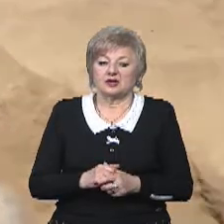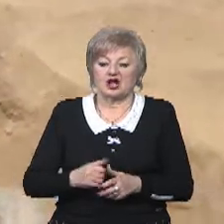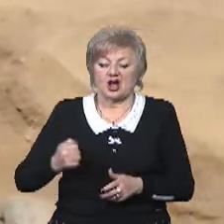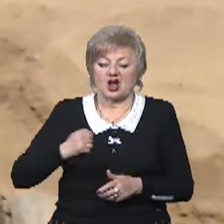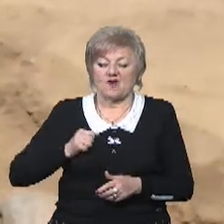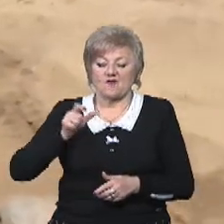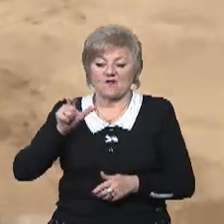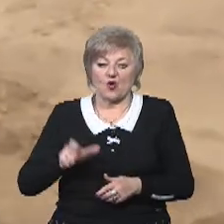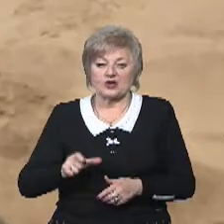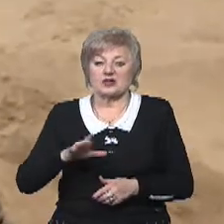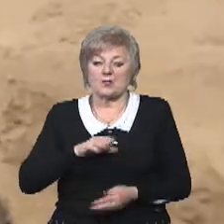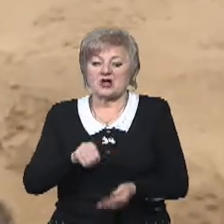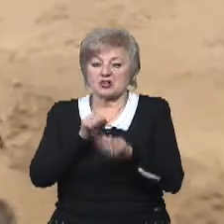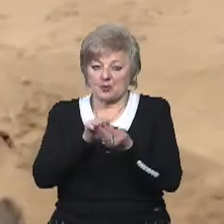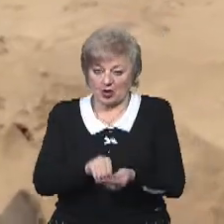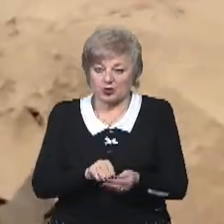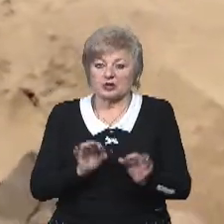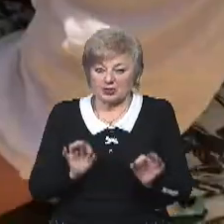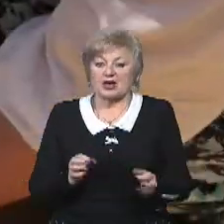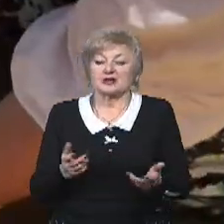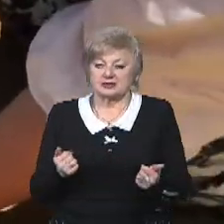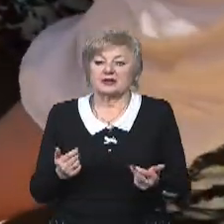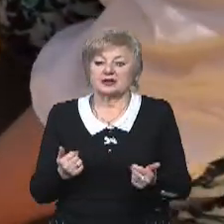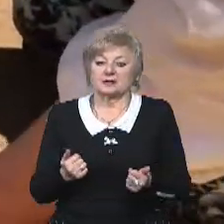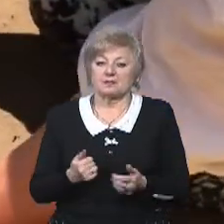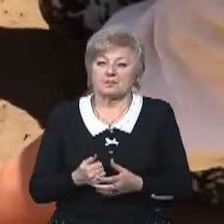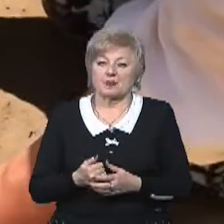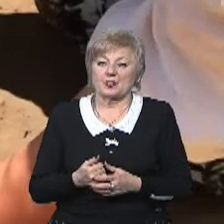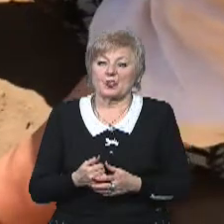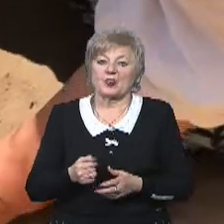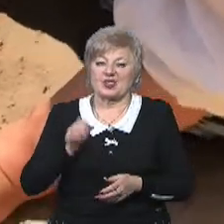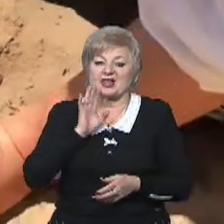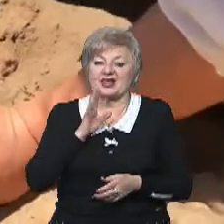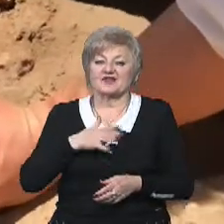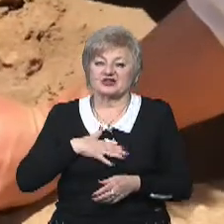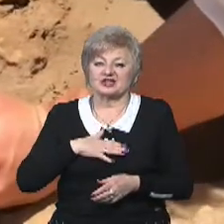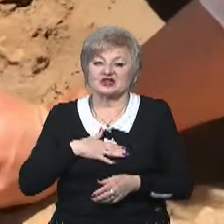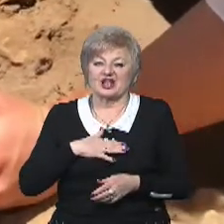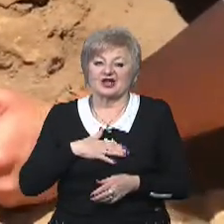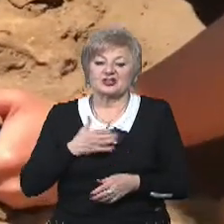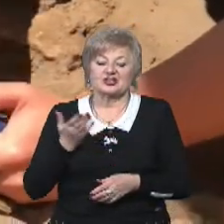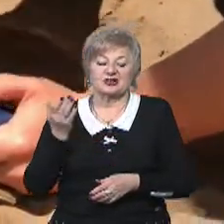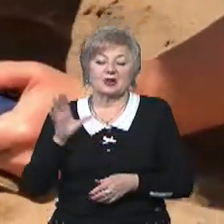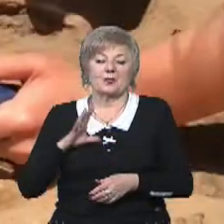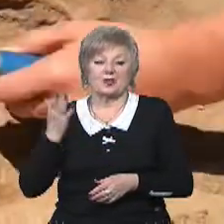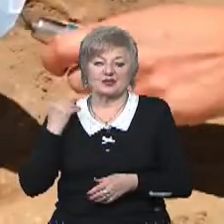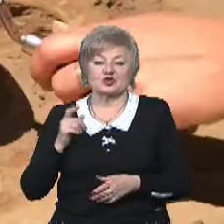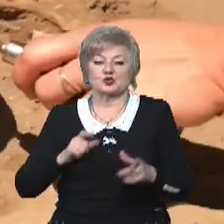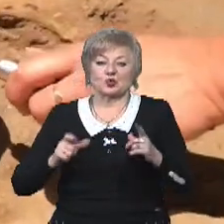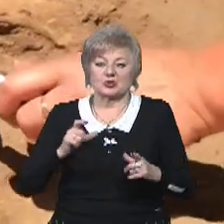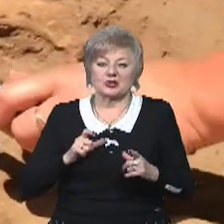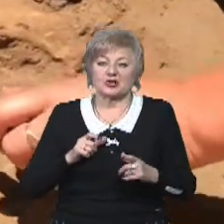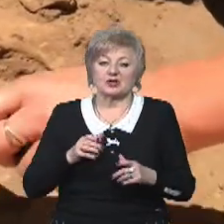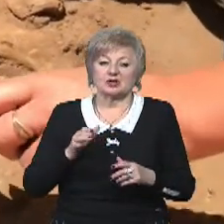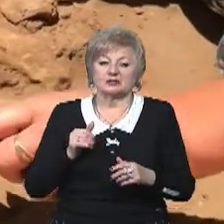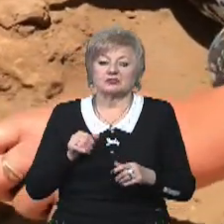воїна, який був похований. Я правильно розумію? Це так, ж він? Так, так. Це якраз дівчата наші колишні випускники. І це, за